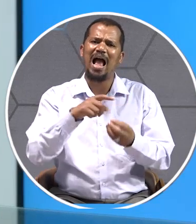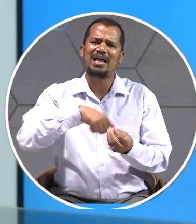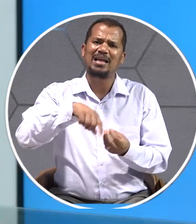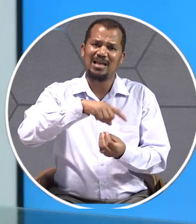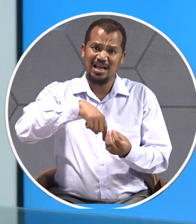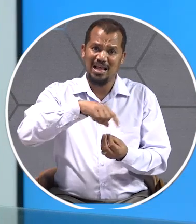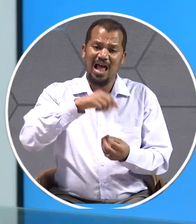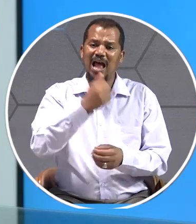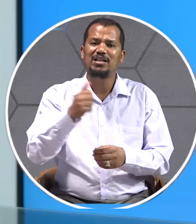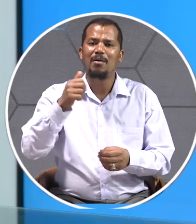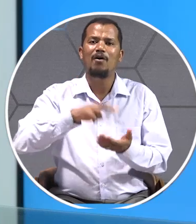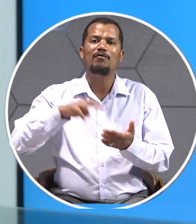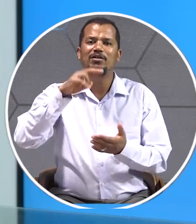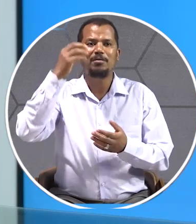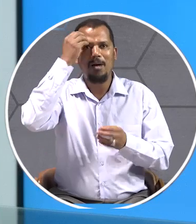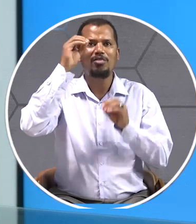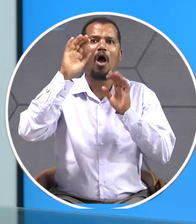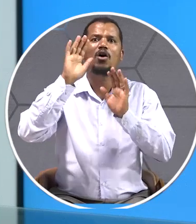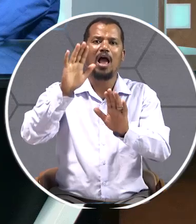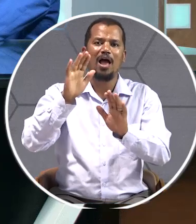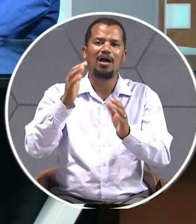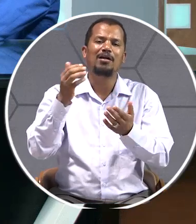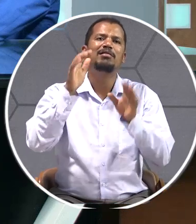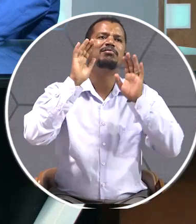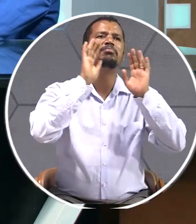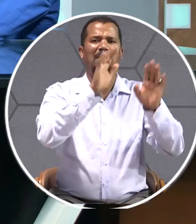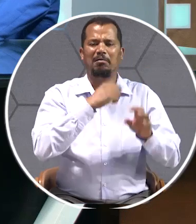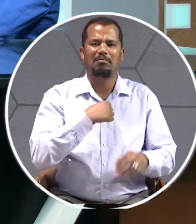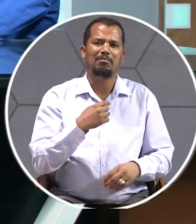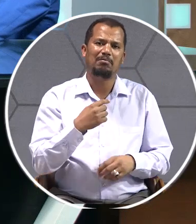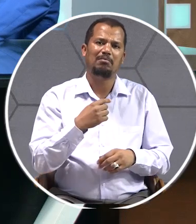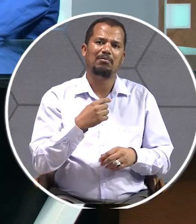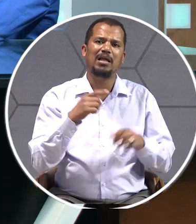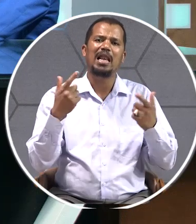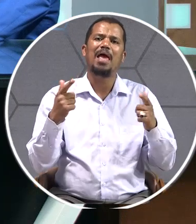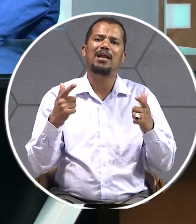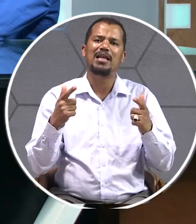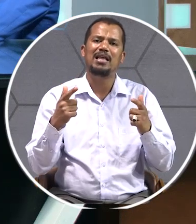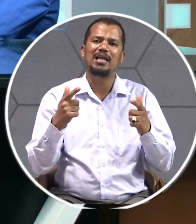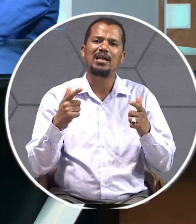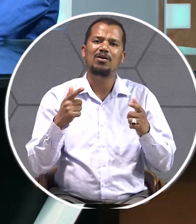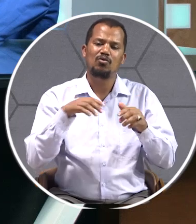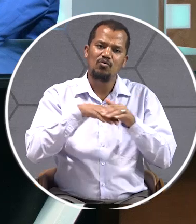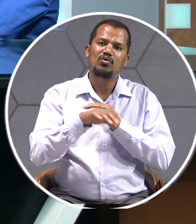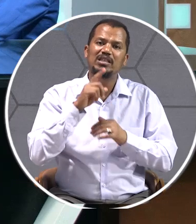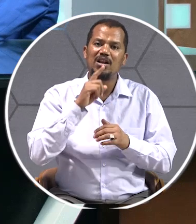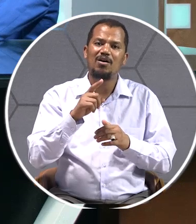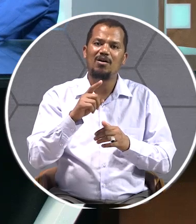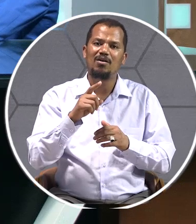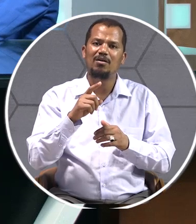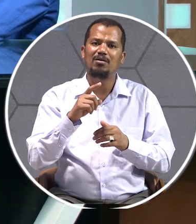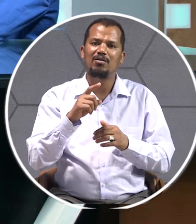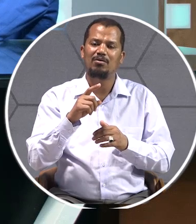إنبرستي ماساقيا وتلتفا library وستانو any discipline